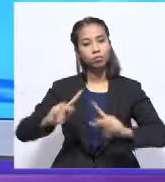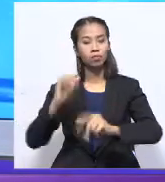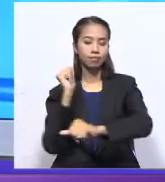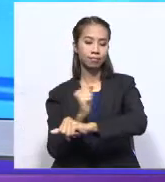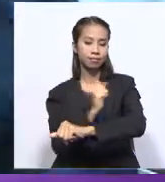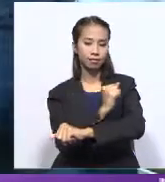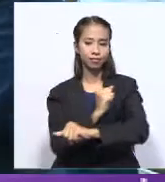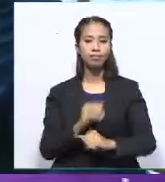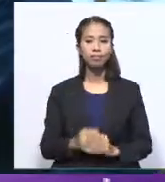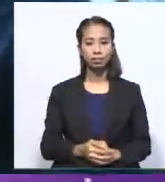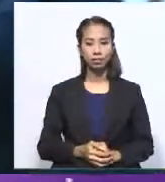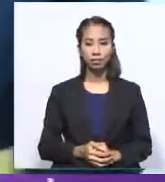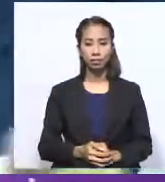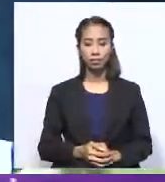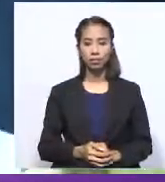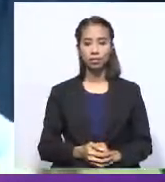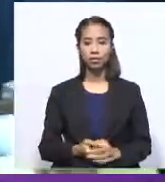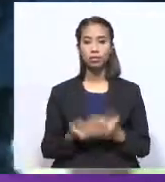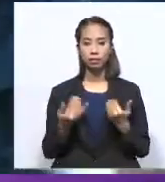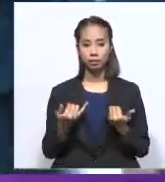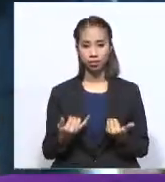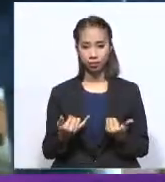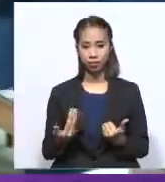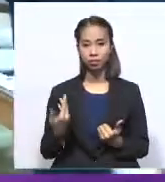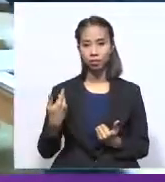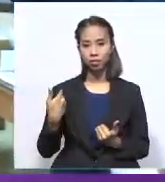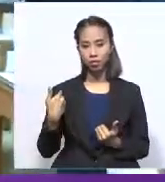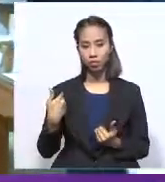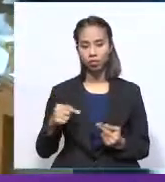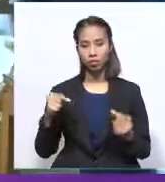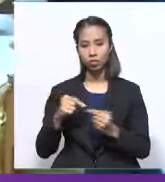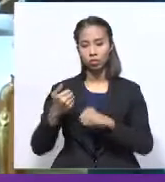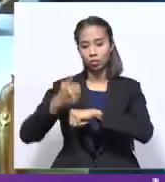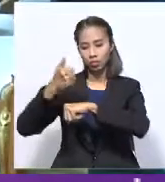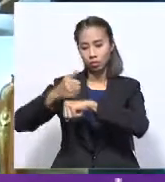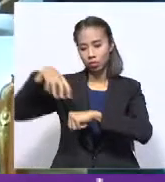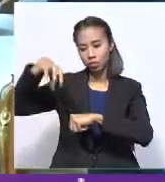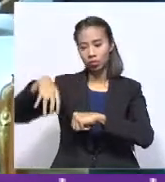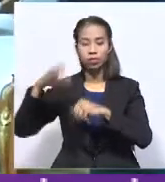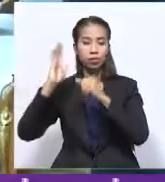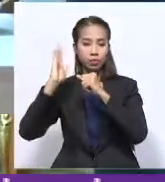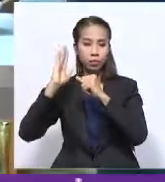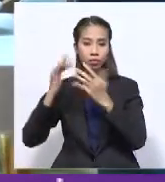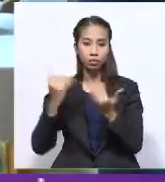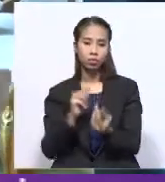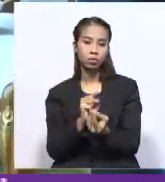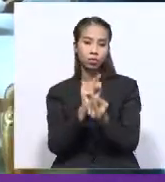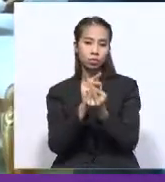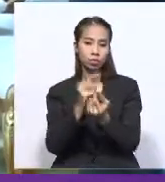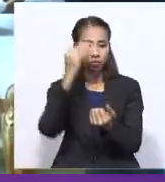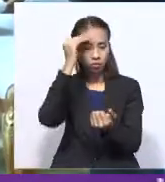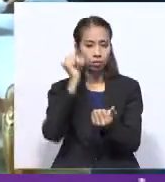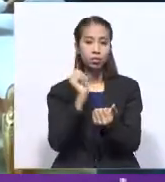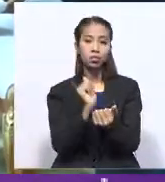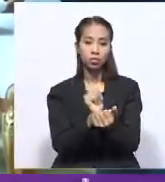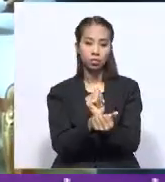ค่ะพลโทสรรเสริญแก้วกำเนิดรักษาราชการอธิบดีกรมประชาสัมพันธ์เข้าพบพลตำรวจเอกอดุลแส